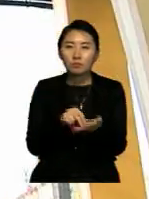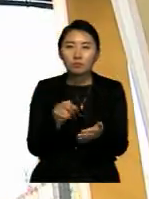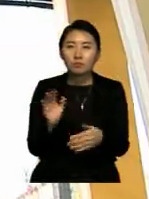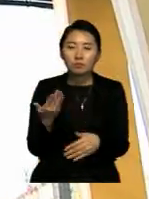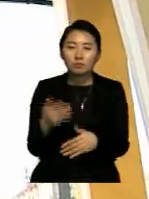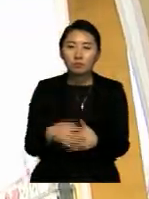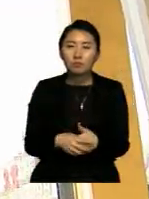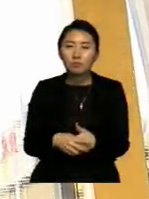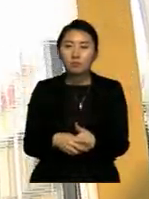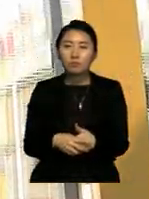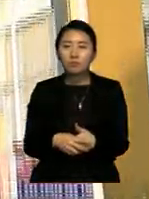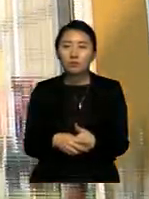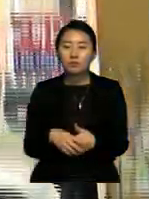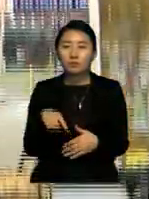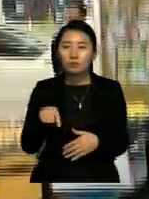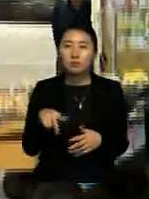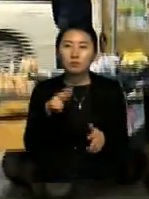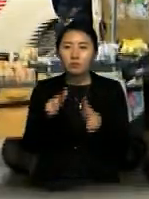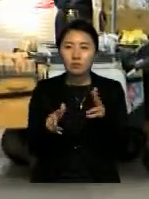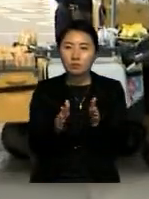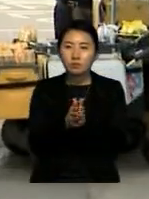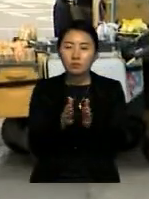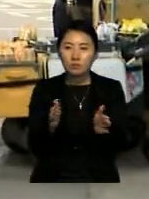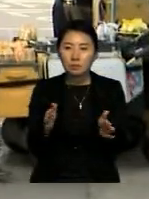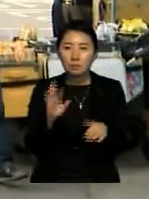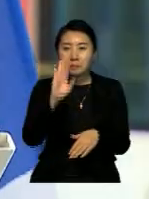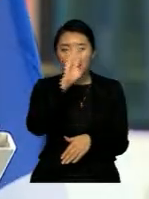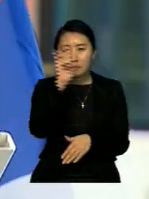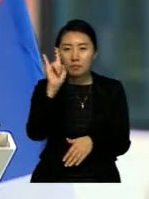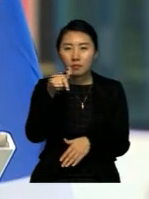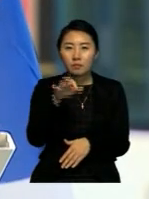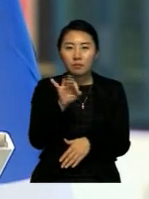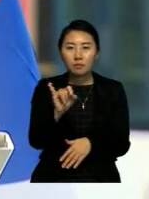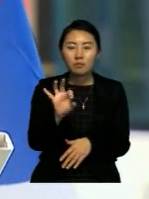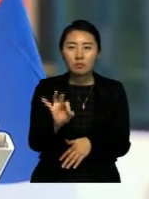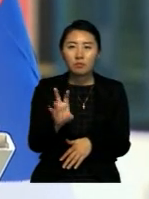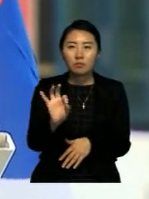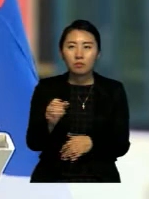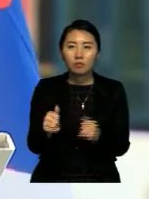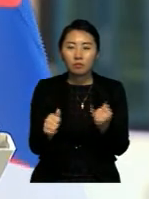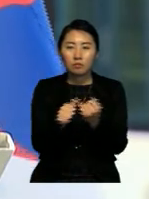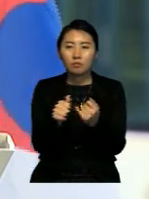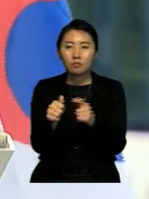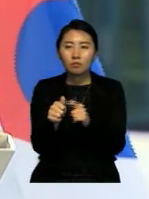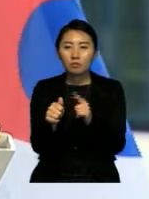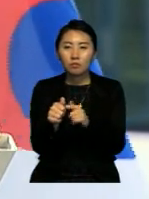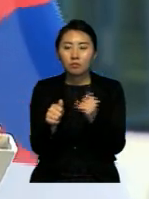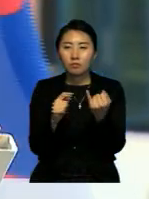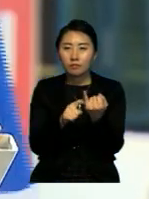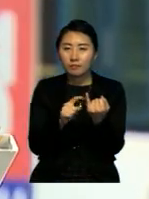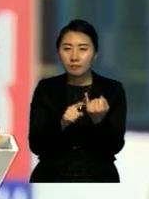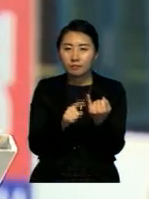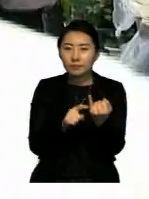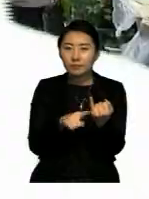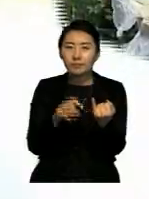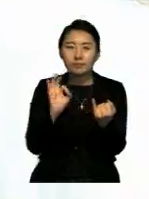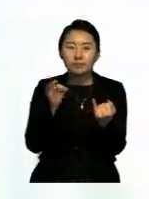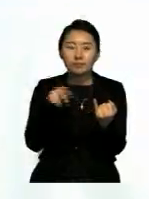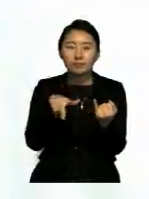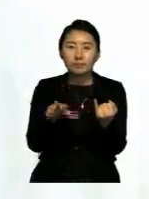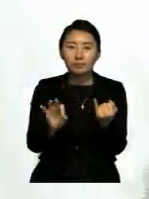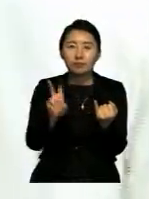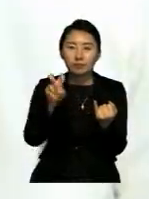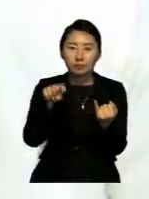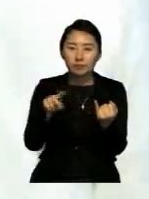생각합니다. 월드 디자인 시티 사업을 시작한 박영순 전 시장의 부인인 더불어민주당 김점숙 후보는 당선될